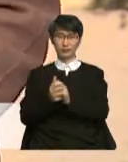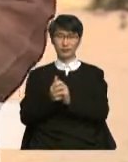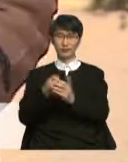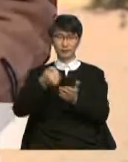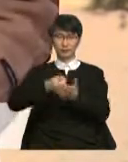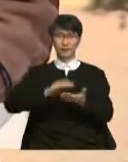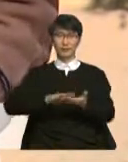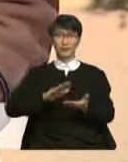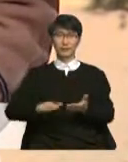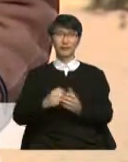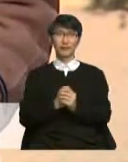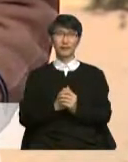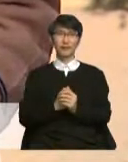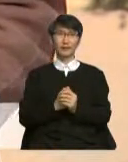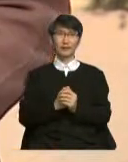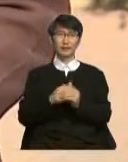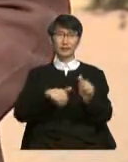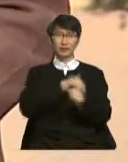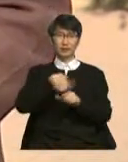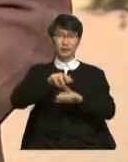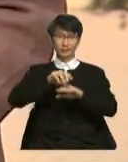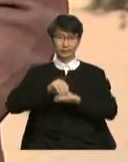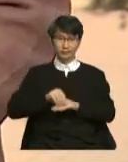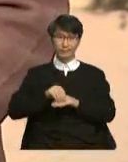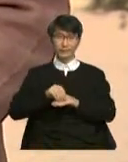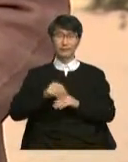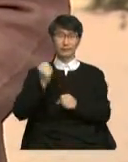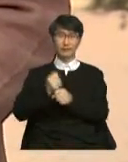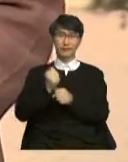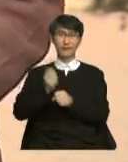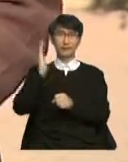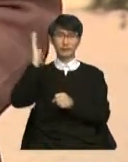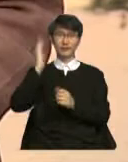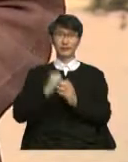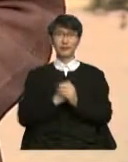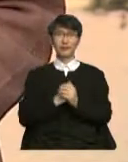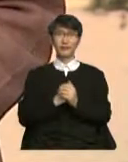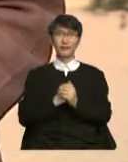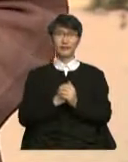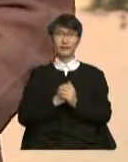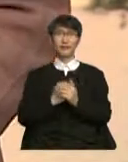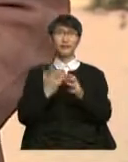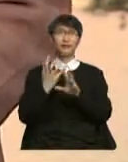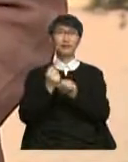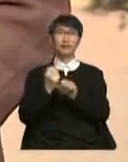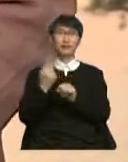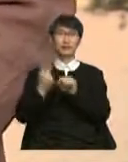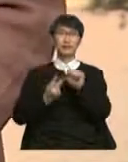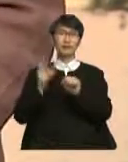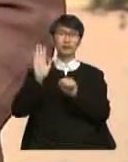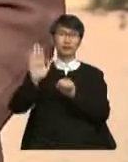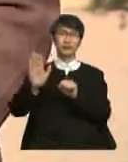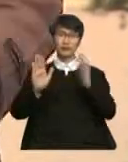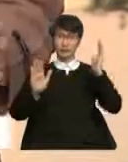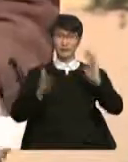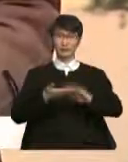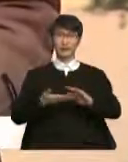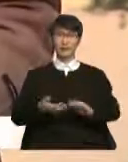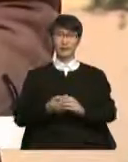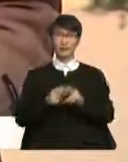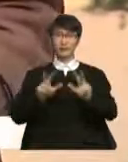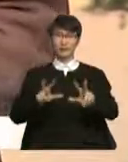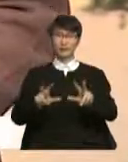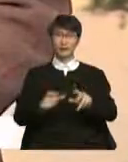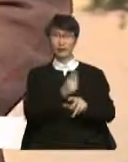결정했습니다. 대초에 친환경 소재로 아이스팩을 만들란 이야기인데요. 문제는 그 시점이 2년 뒤란 겁니다.